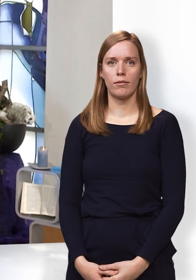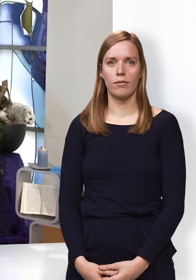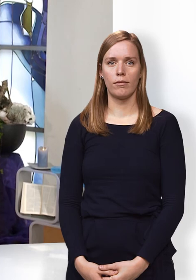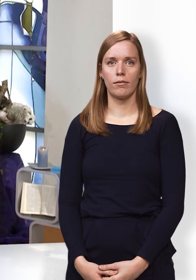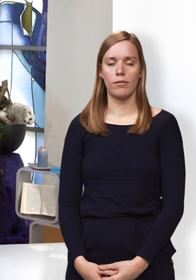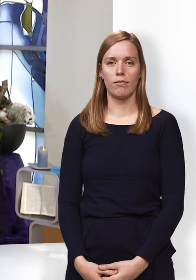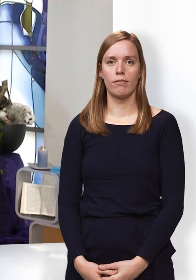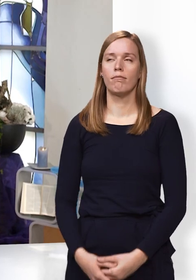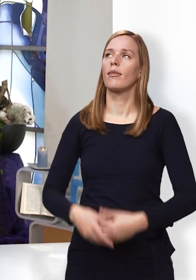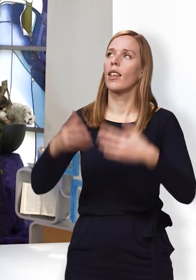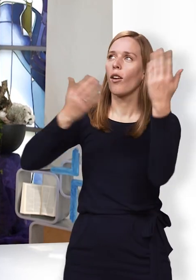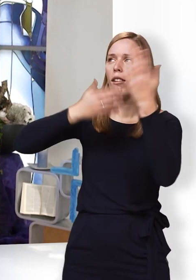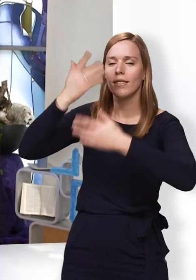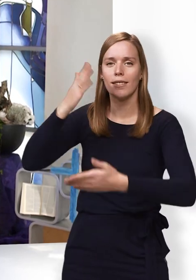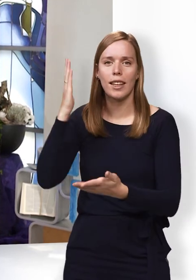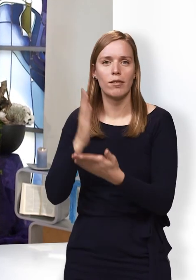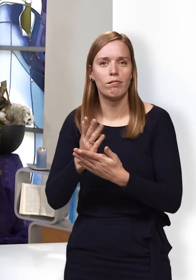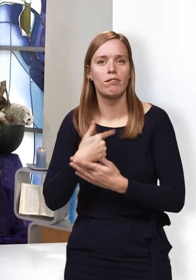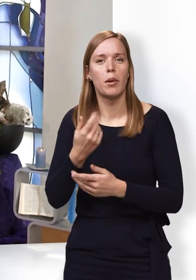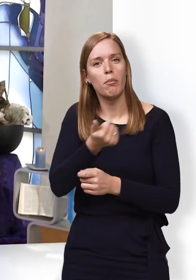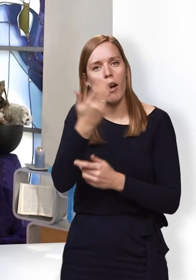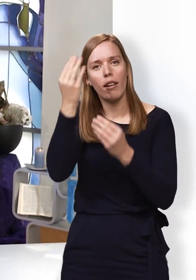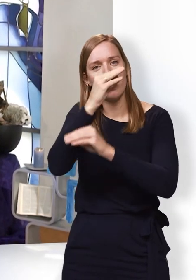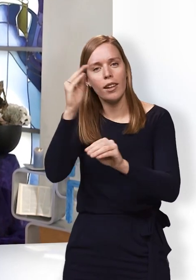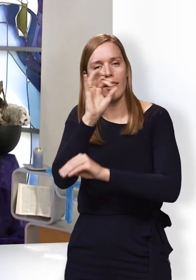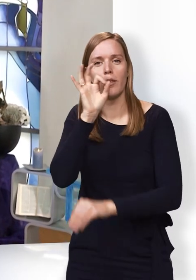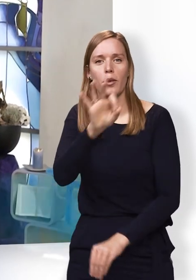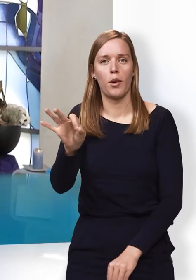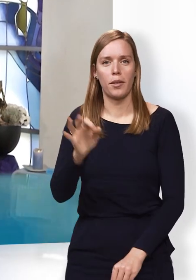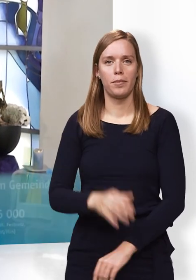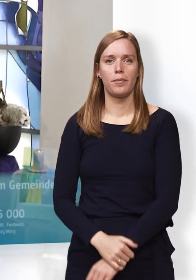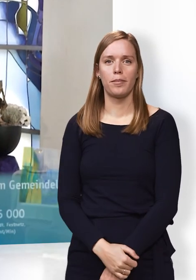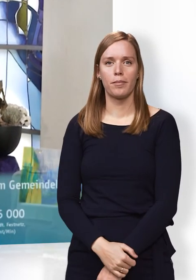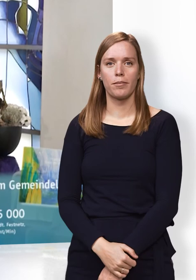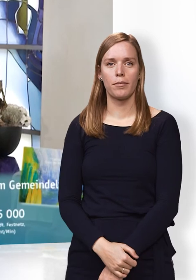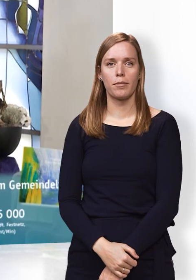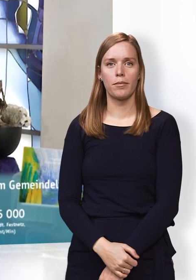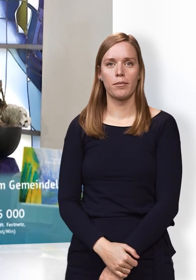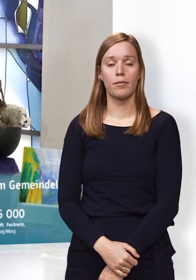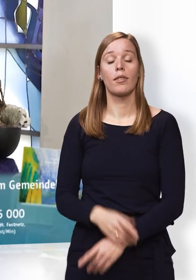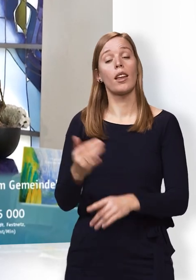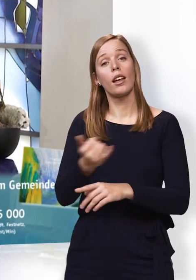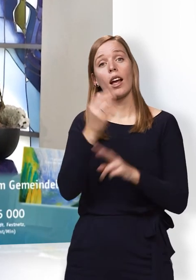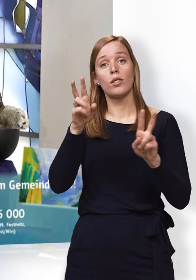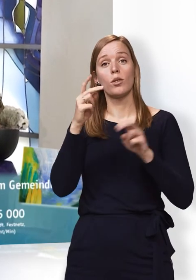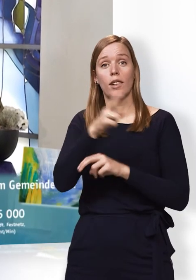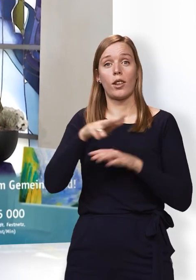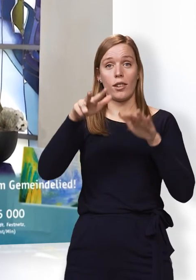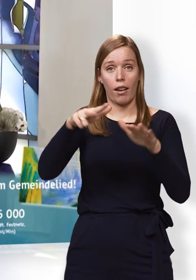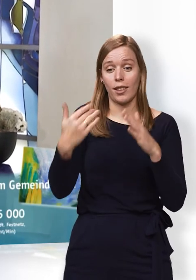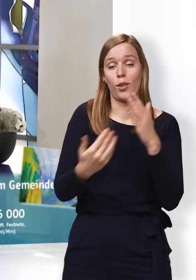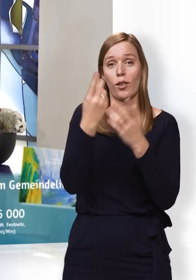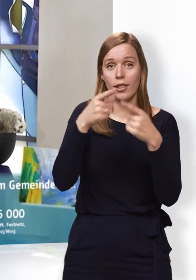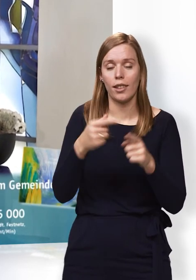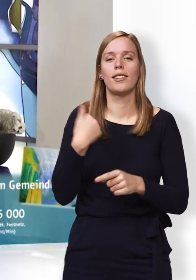Am Ende des Gottesdienstes habe ich noch folgende Informationen für Sie. Das neue Lied zur Jahreslosung 2018 möchten wir